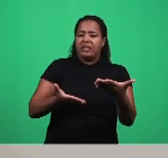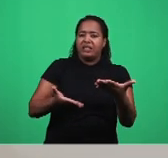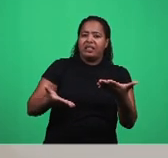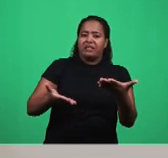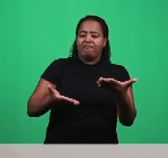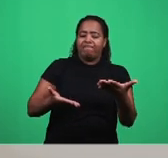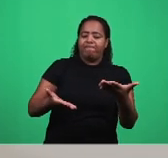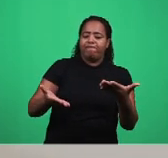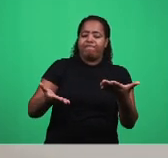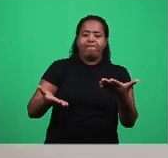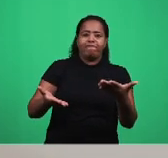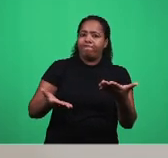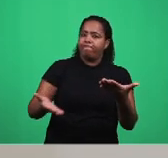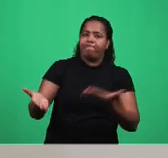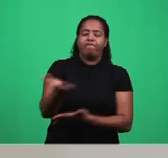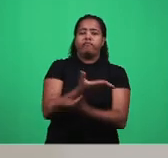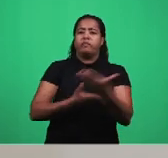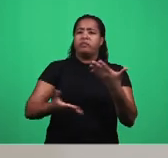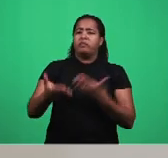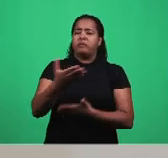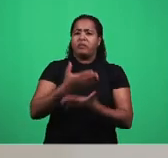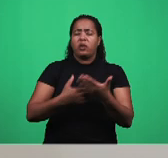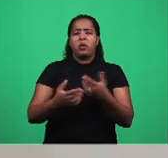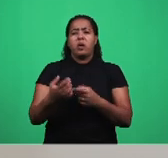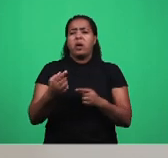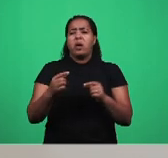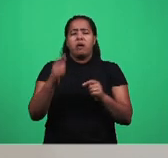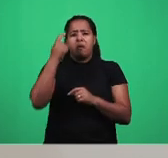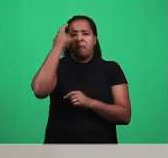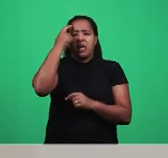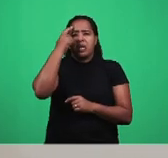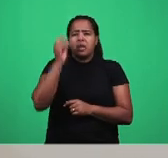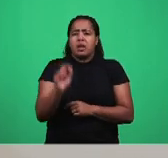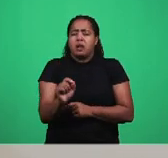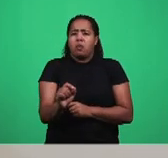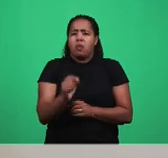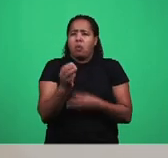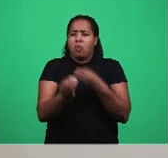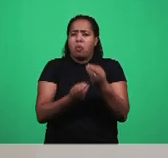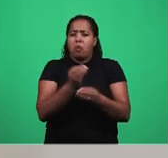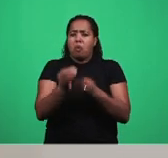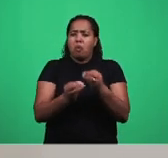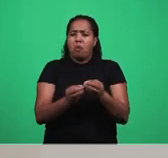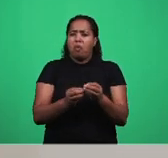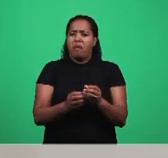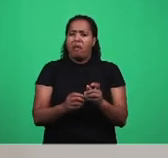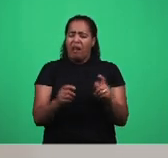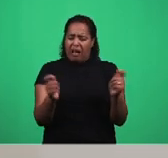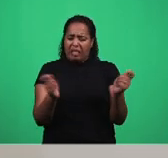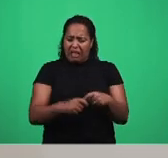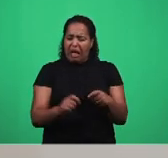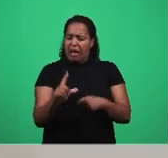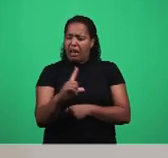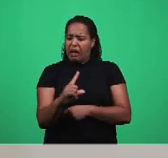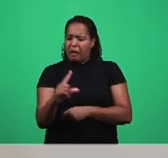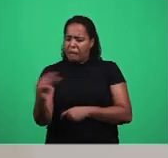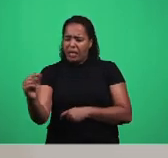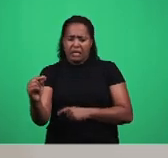aux organes publics, aux organismes publics qui nous stimulent. Vous pouvez sortir, oui, on peut sortir, on